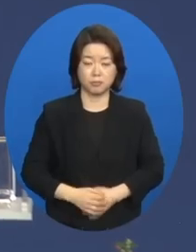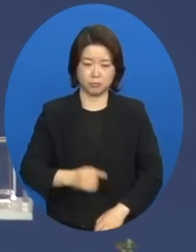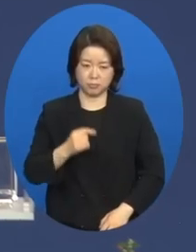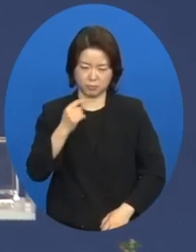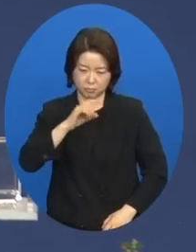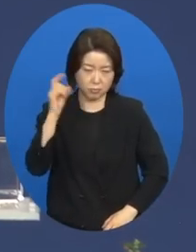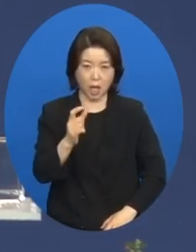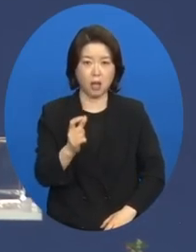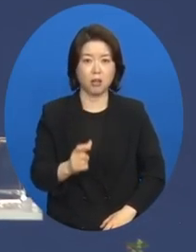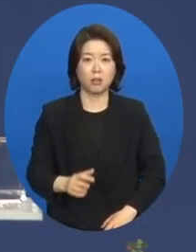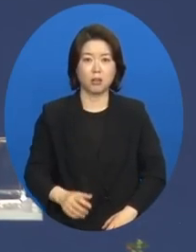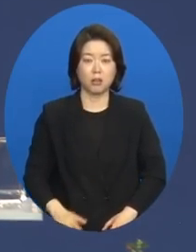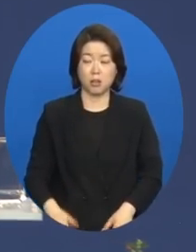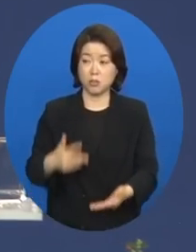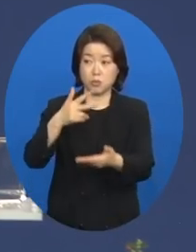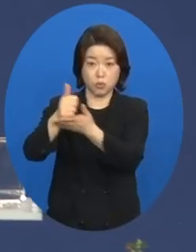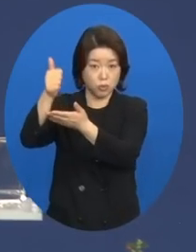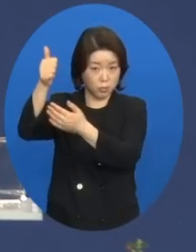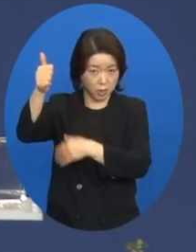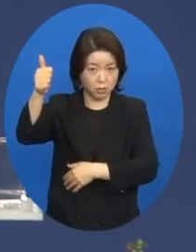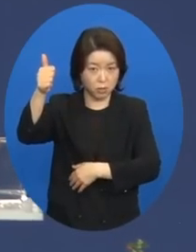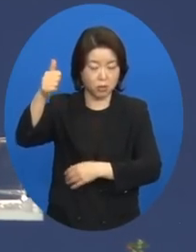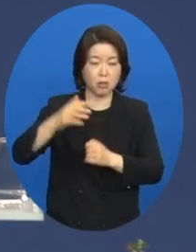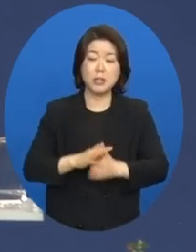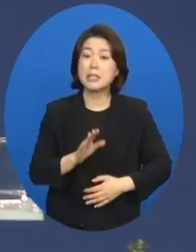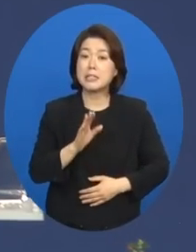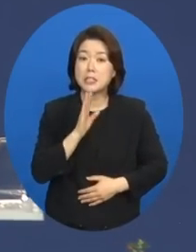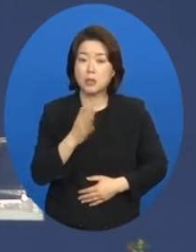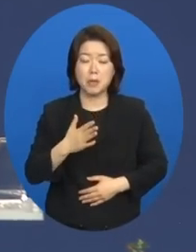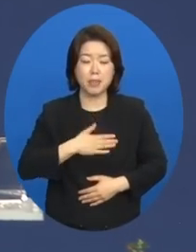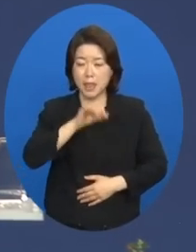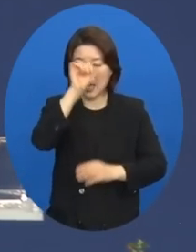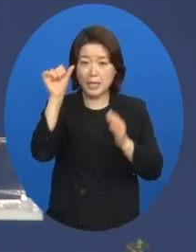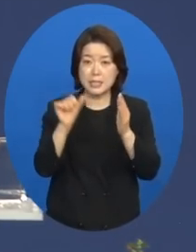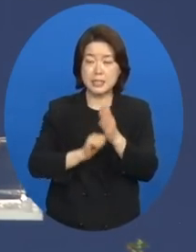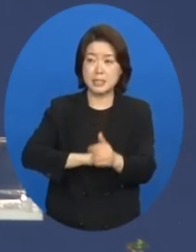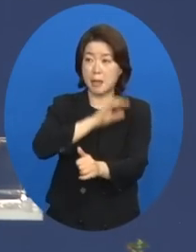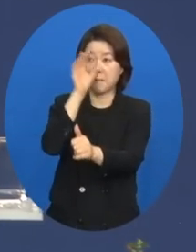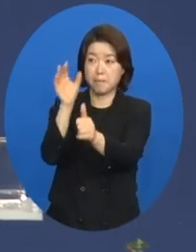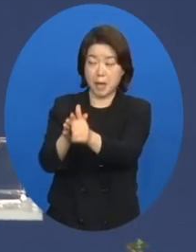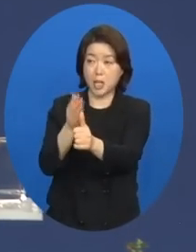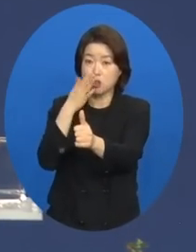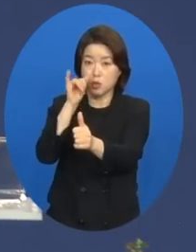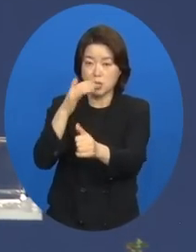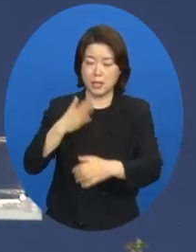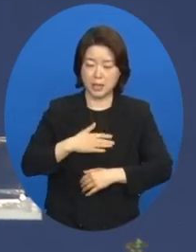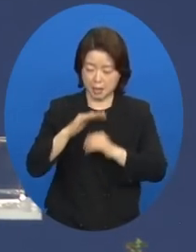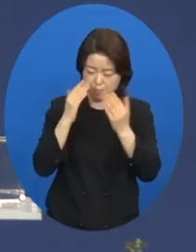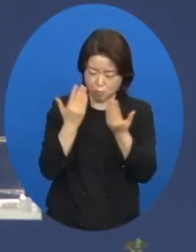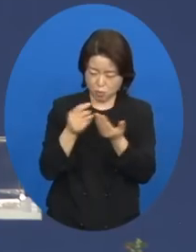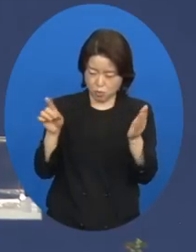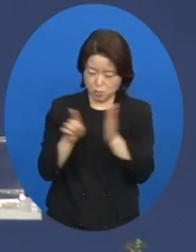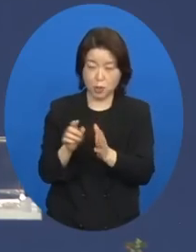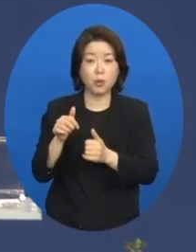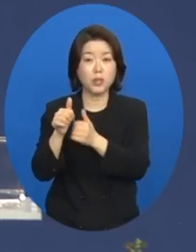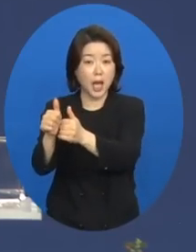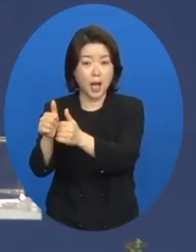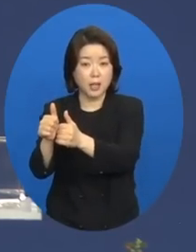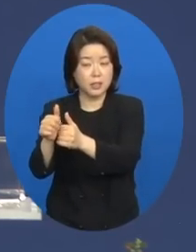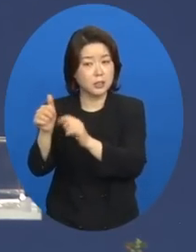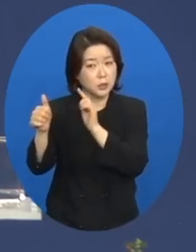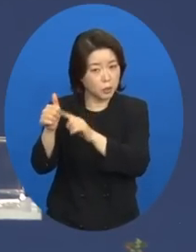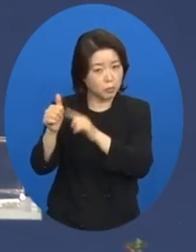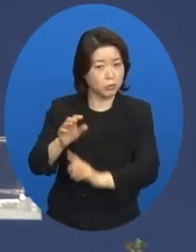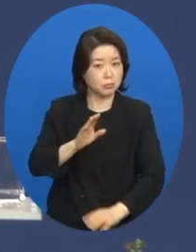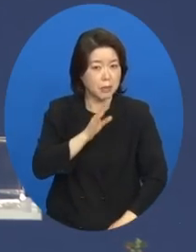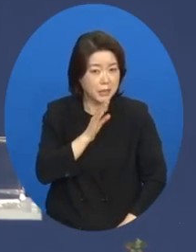단호합니다. 주님께서 정말 내 인생을 맡길 만한 나의 모든 걸 믿고 따를 만한 그런 분이시냐라고